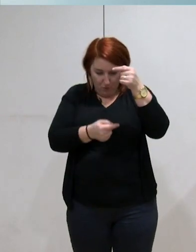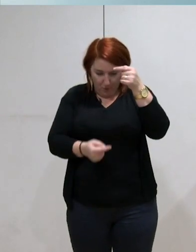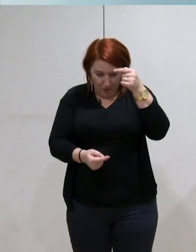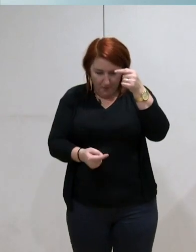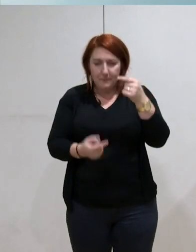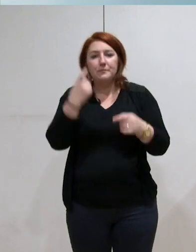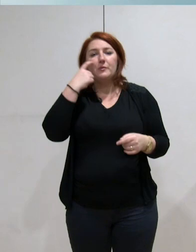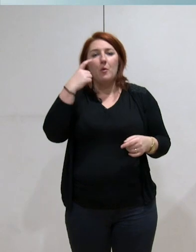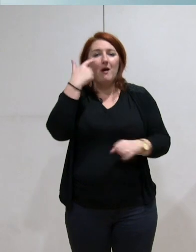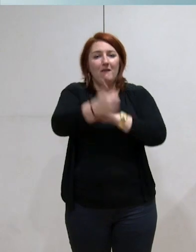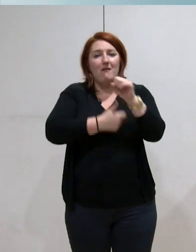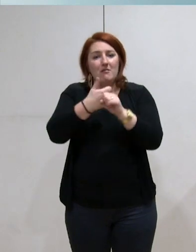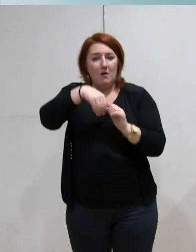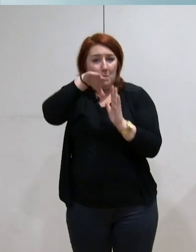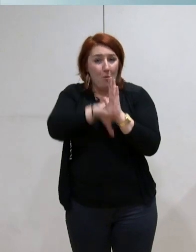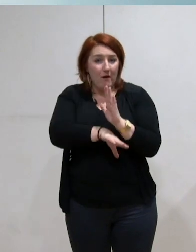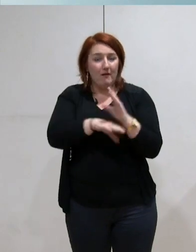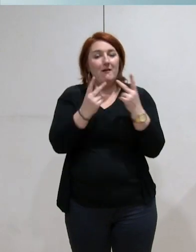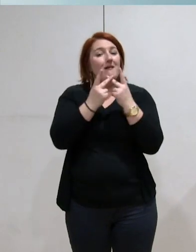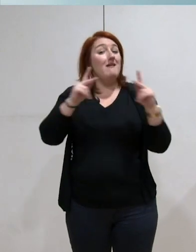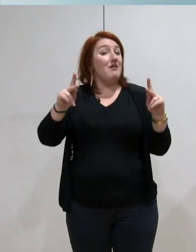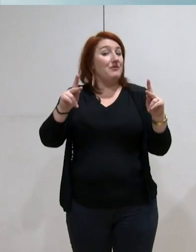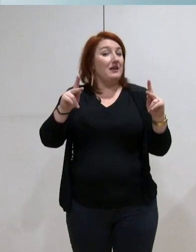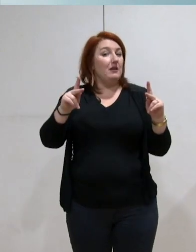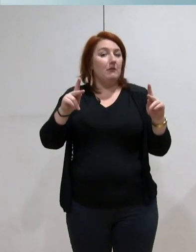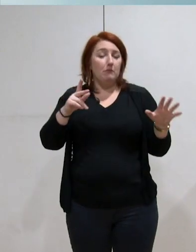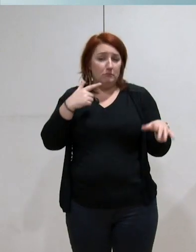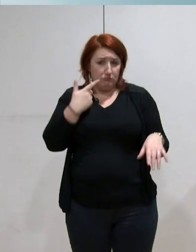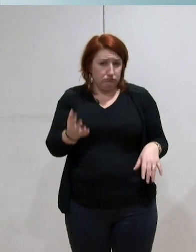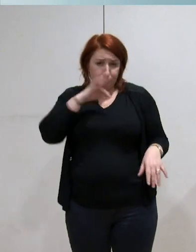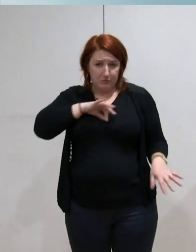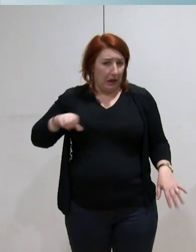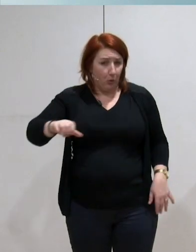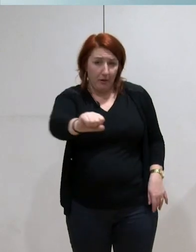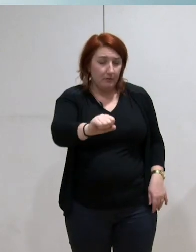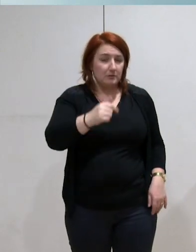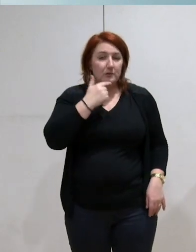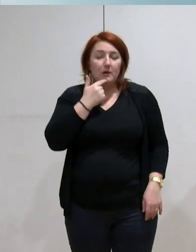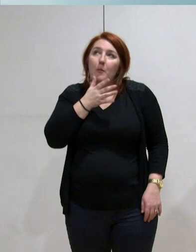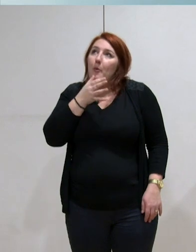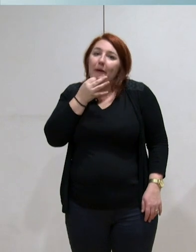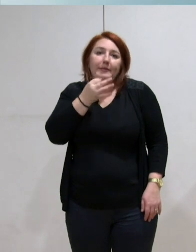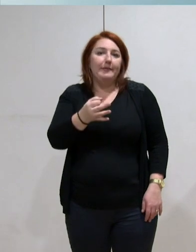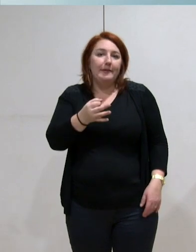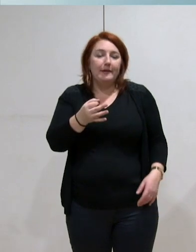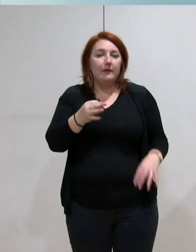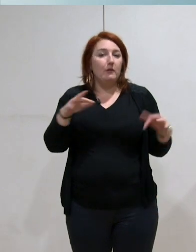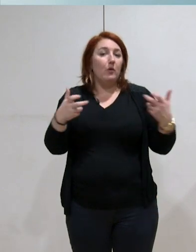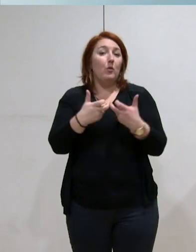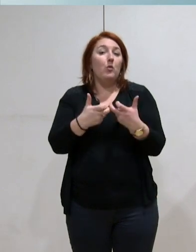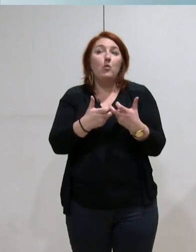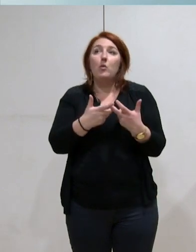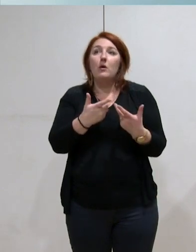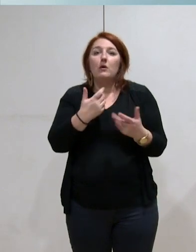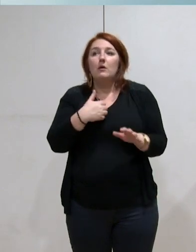s'aperçoit que en moins d'un an la ville aura récupéré ces éléments donc on ne peut pas non plus dire que les coûts sont